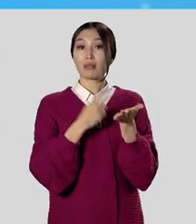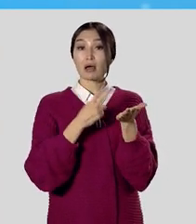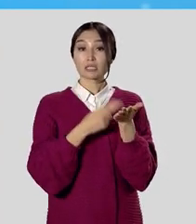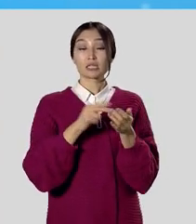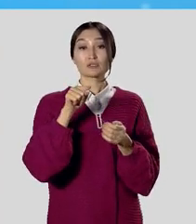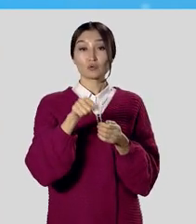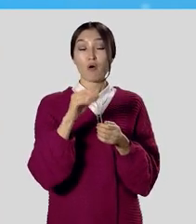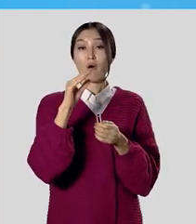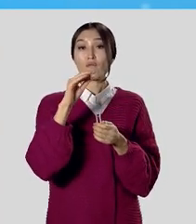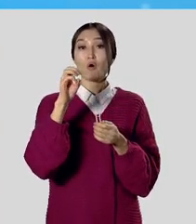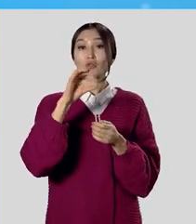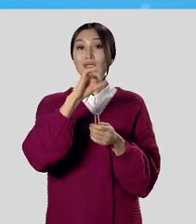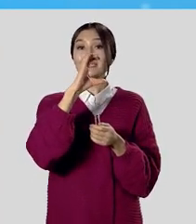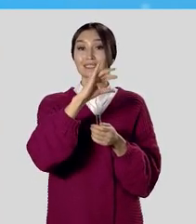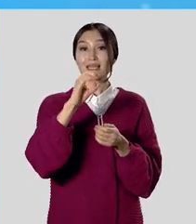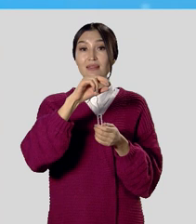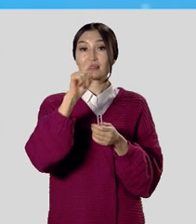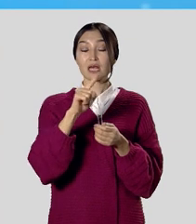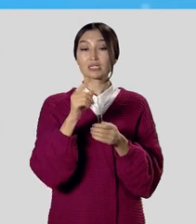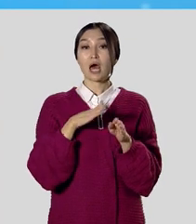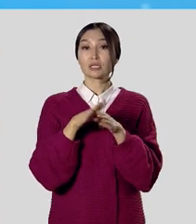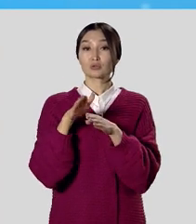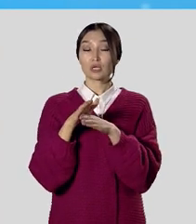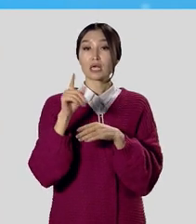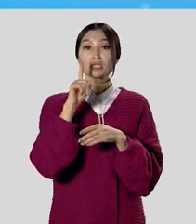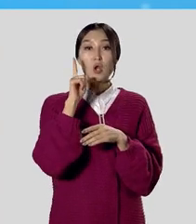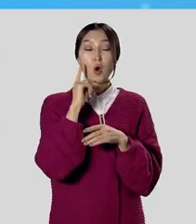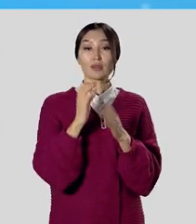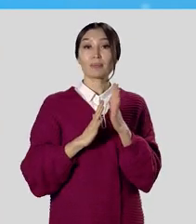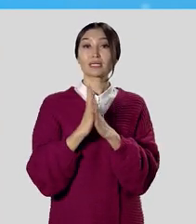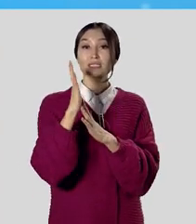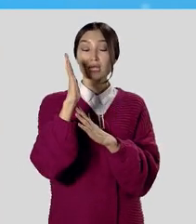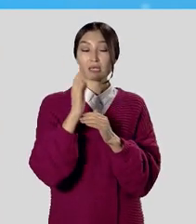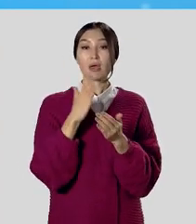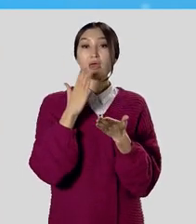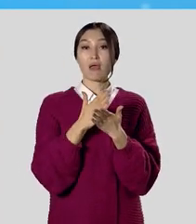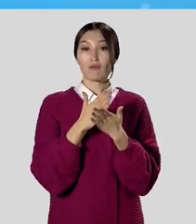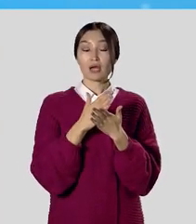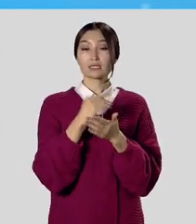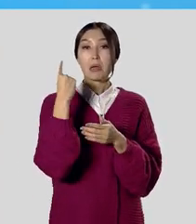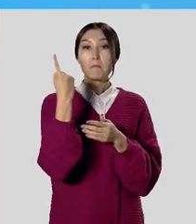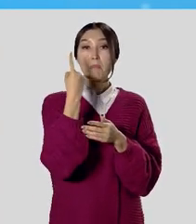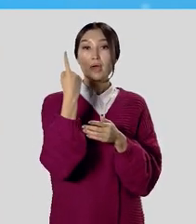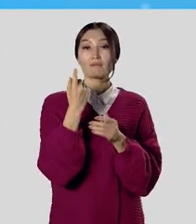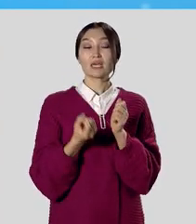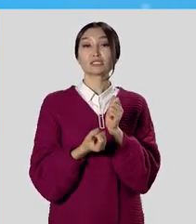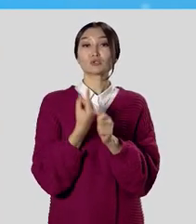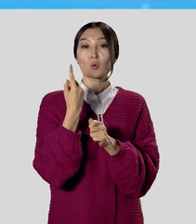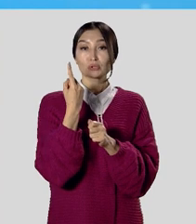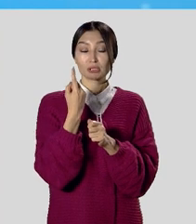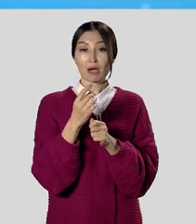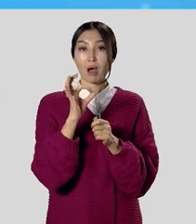что фотосинтез, осуществляемый зелеными растениями, является